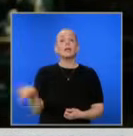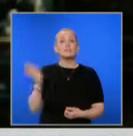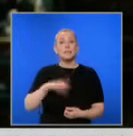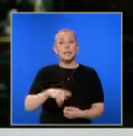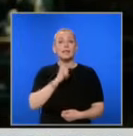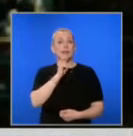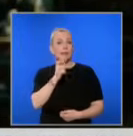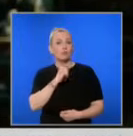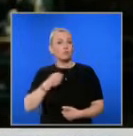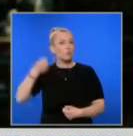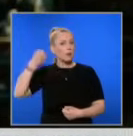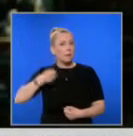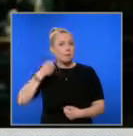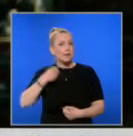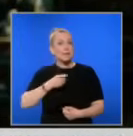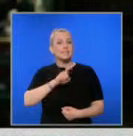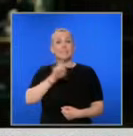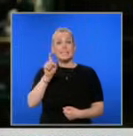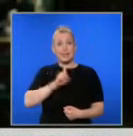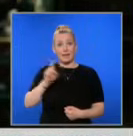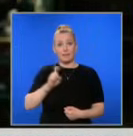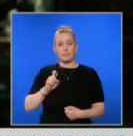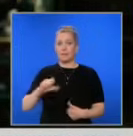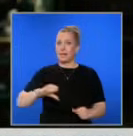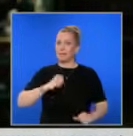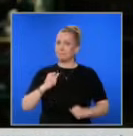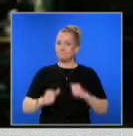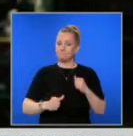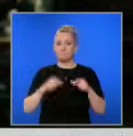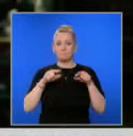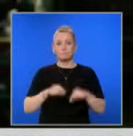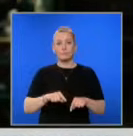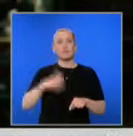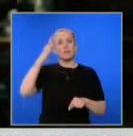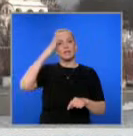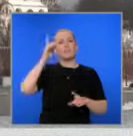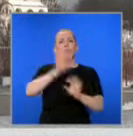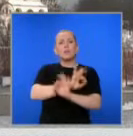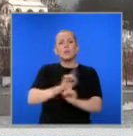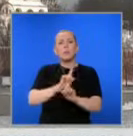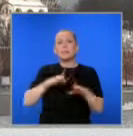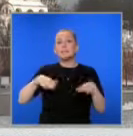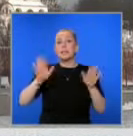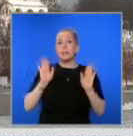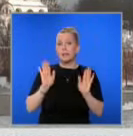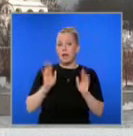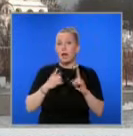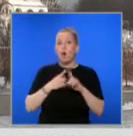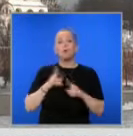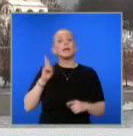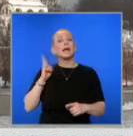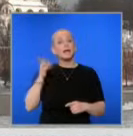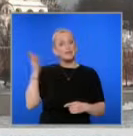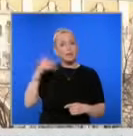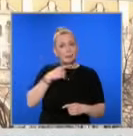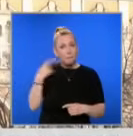украински президент Зеленски реагира остро на думите на Светия Отец и заяви, че страната му никога няма да се предаде. А от Кремъл коментираха, че